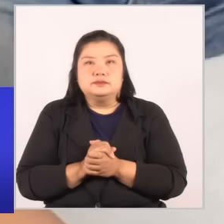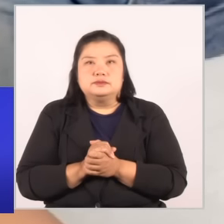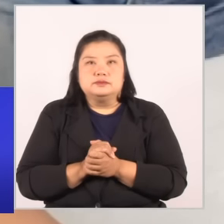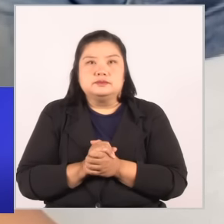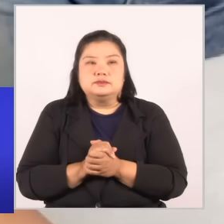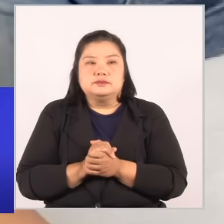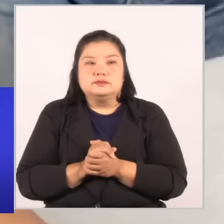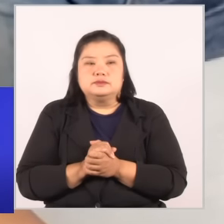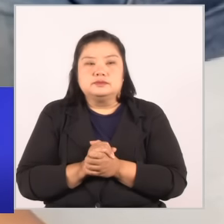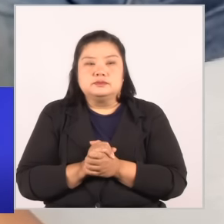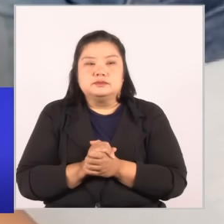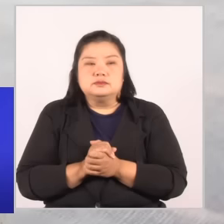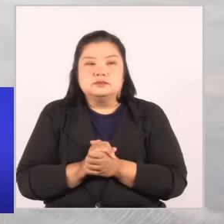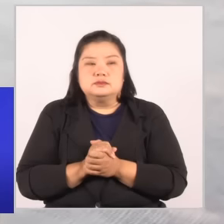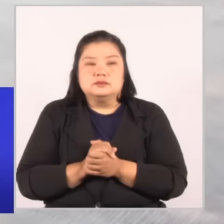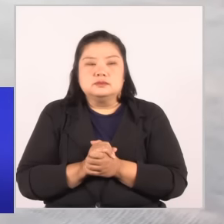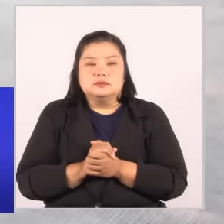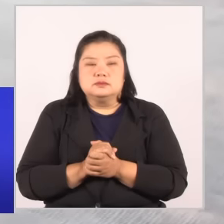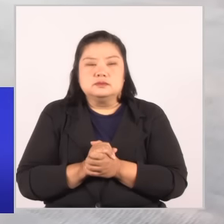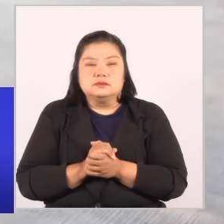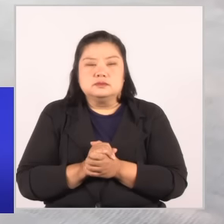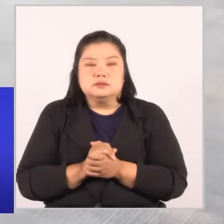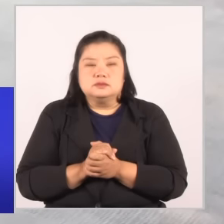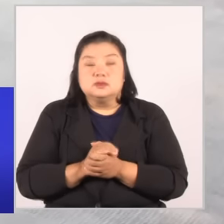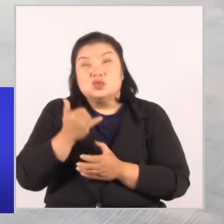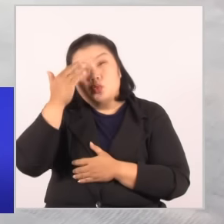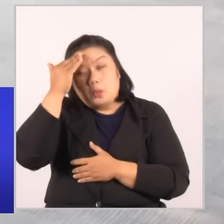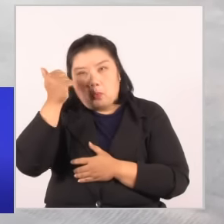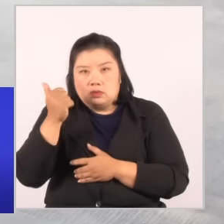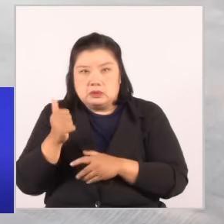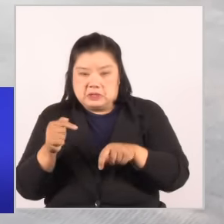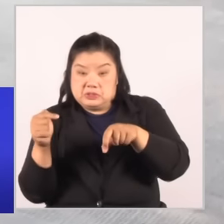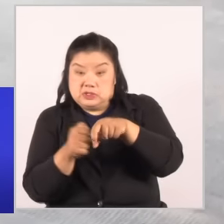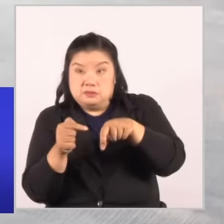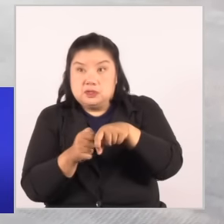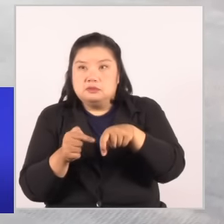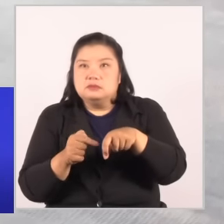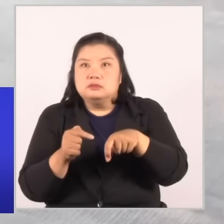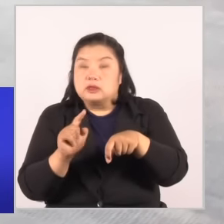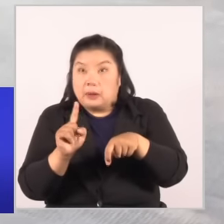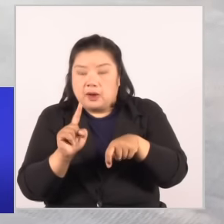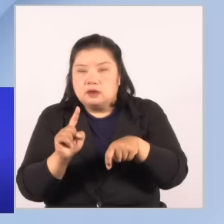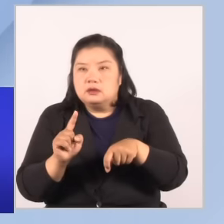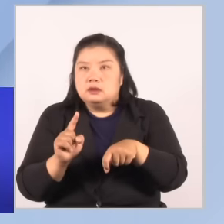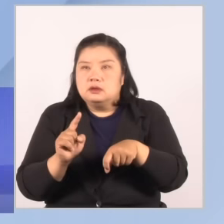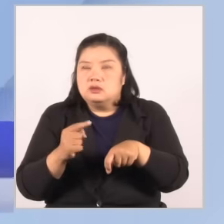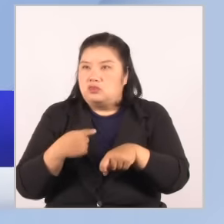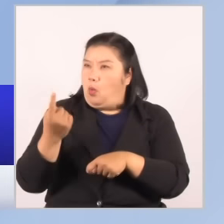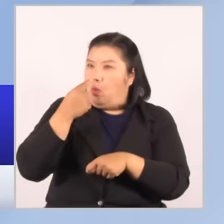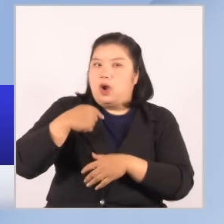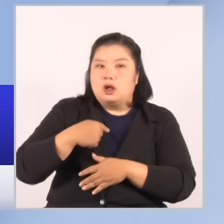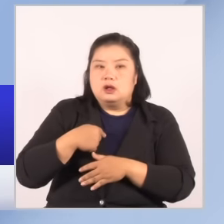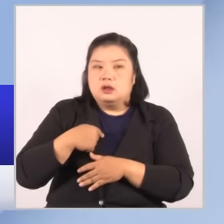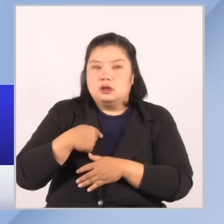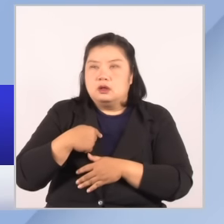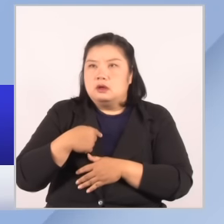อันนี้เริ่มจาก ก่อนจะมีเพศสัมพันธ์เขาก็แบบว่าดุด่าเลยนะวันแรกมาเลยด่าเลยมึงนี่อะไรวะแบบ